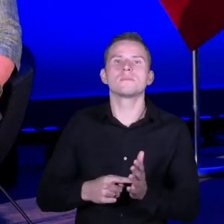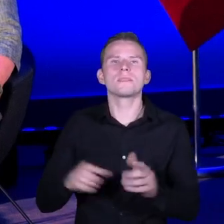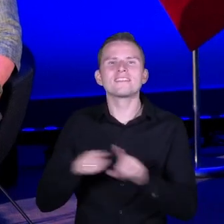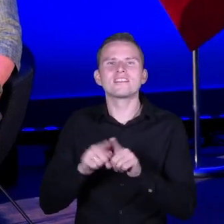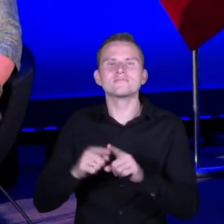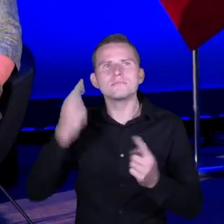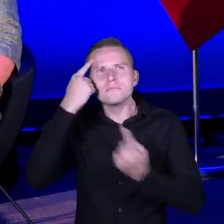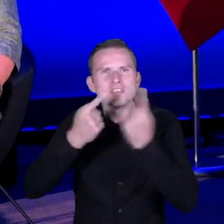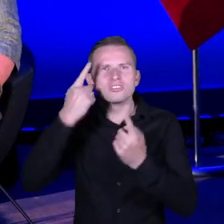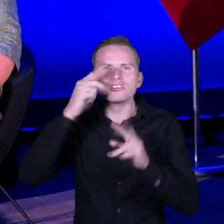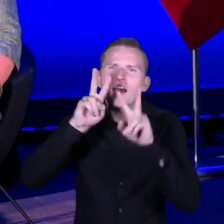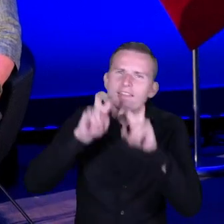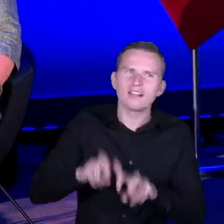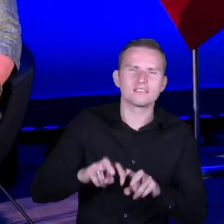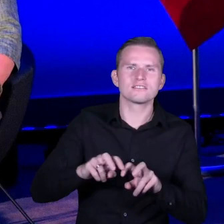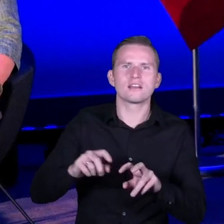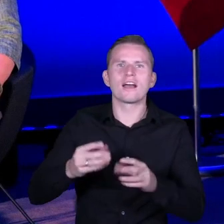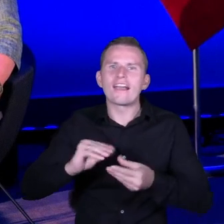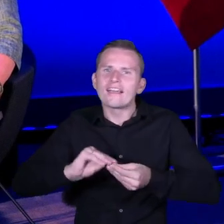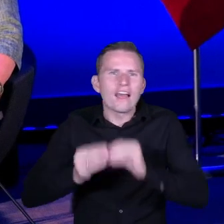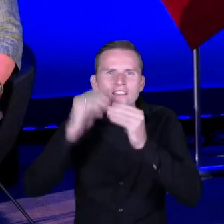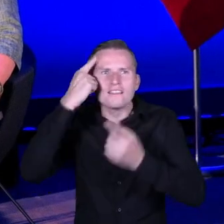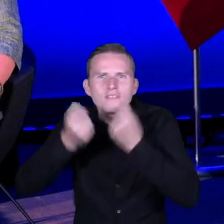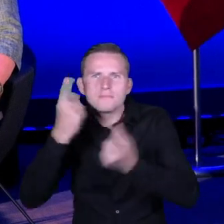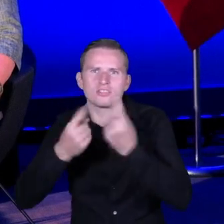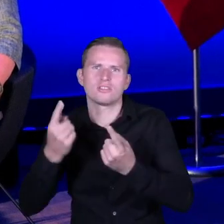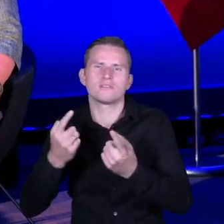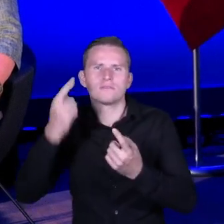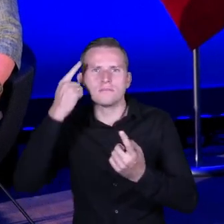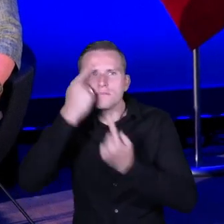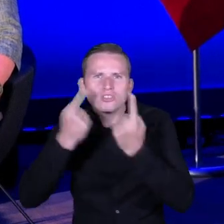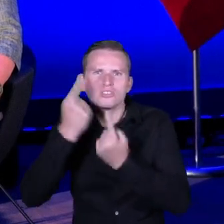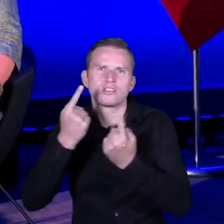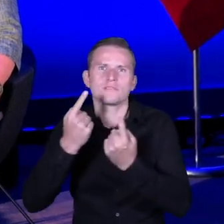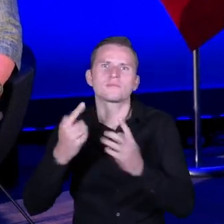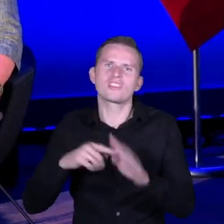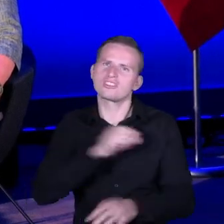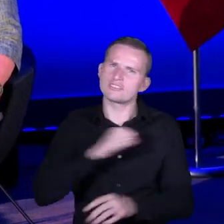kreatywnego myślenia, też samodzielnego, więc to wszystko wpisuje się w te kompetencje